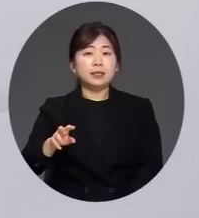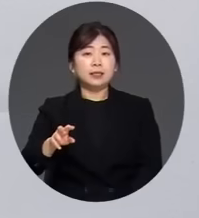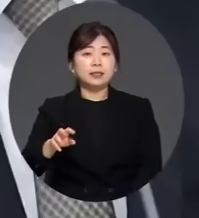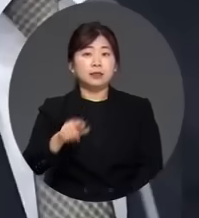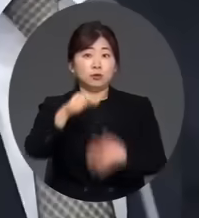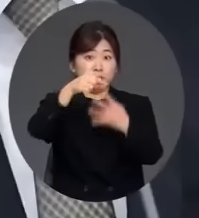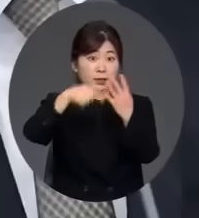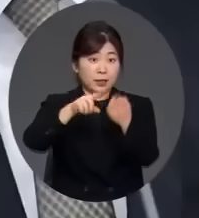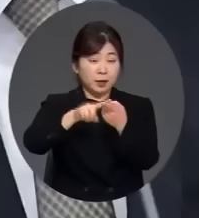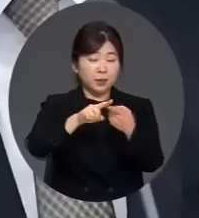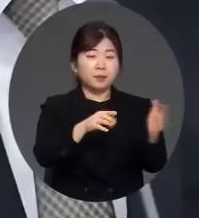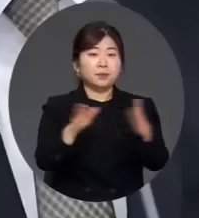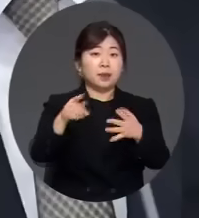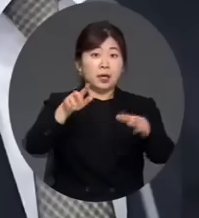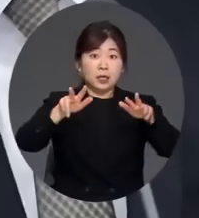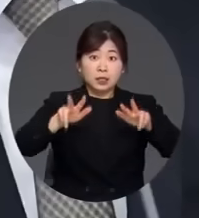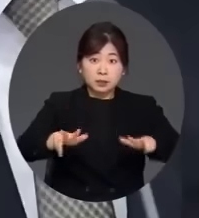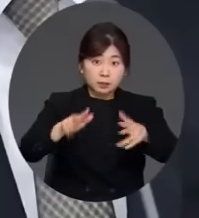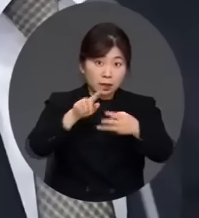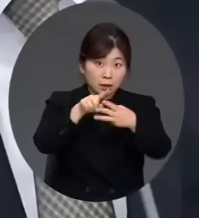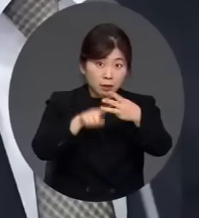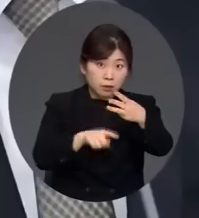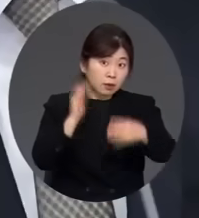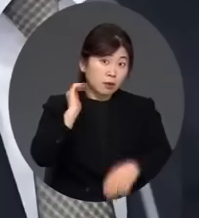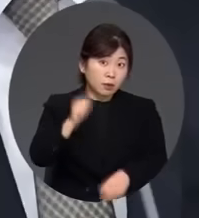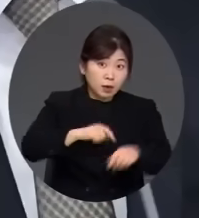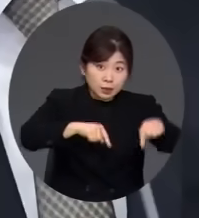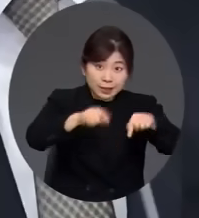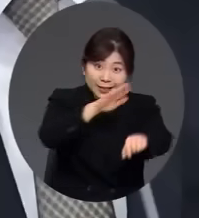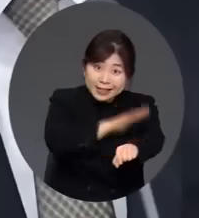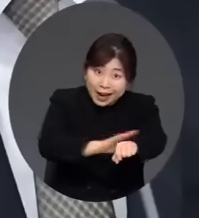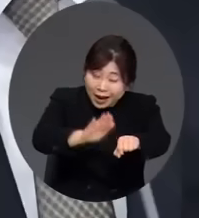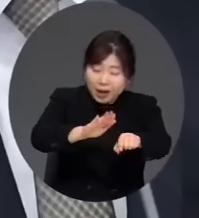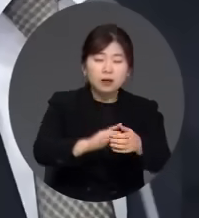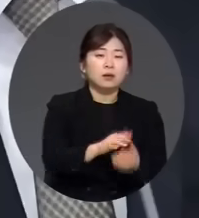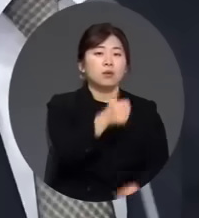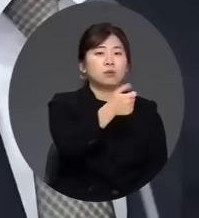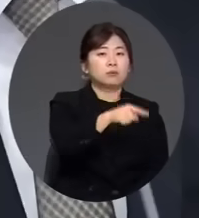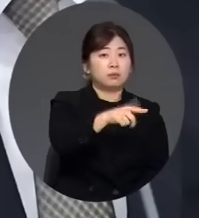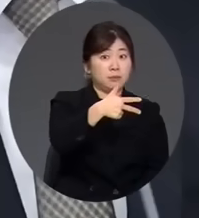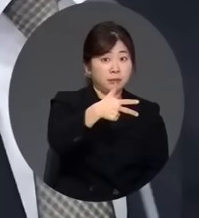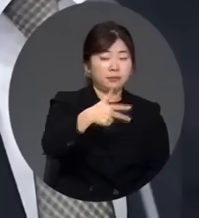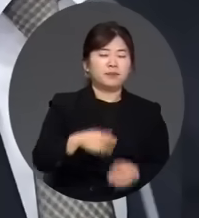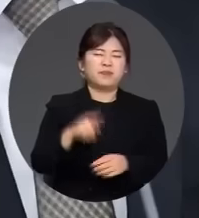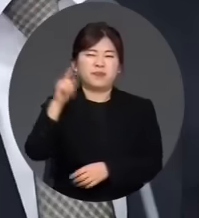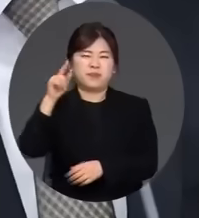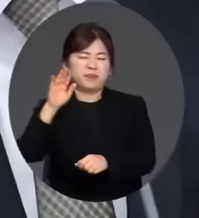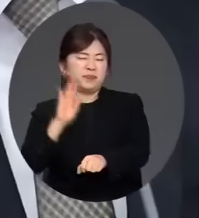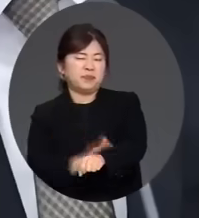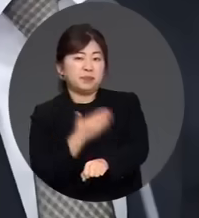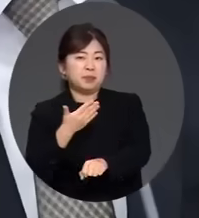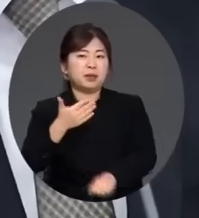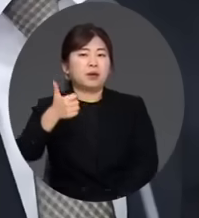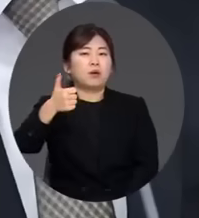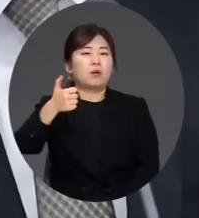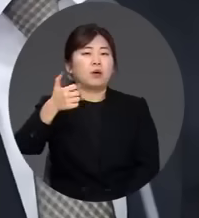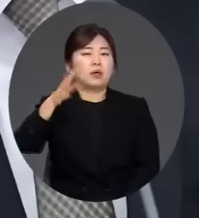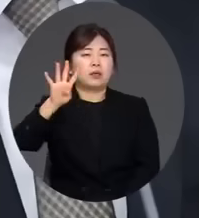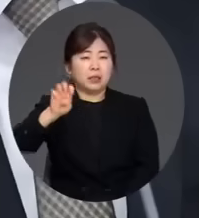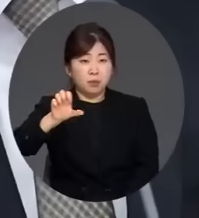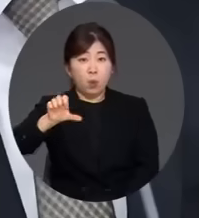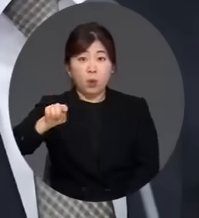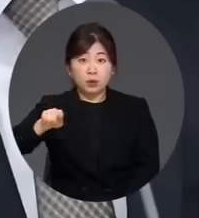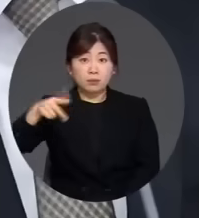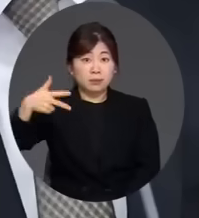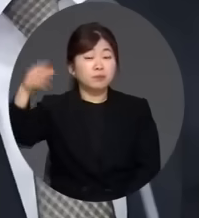등이었습니다 윤성열 정부의 국정운영 평가에 대해선 긍정평가가 50.7 부정평가가 45.7%